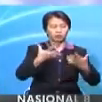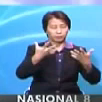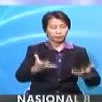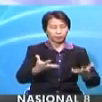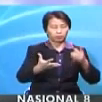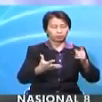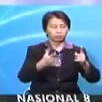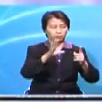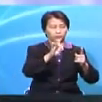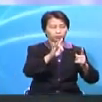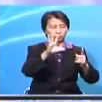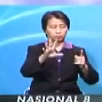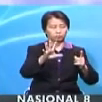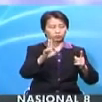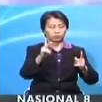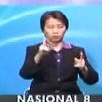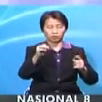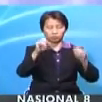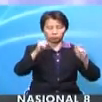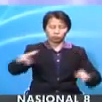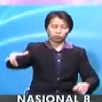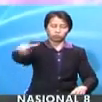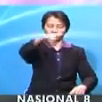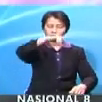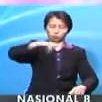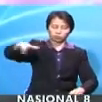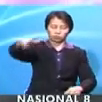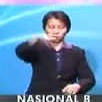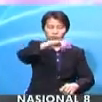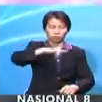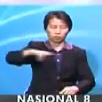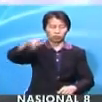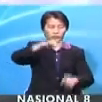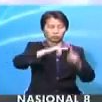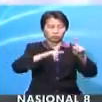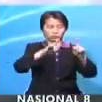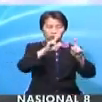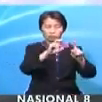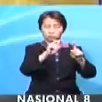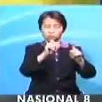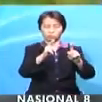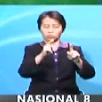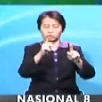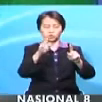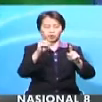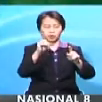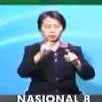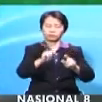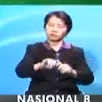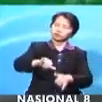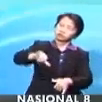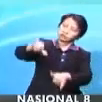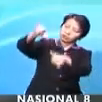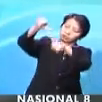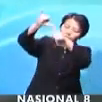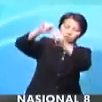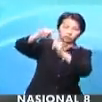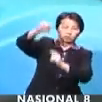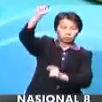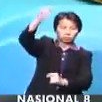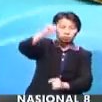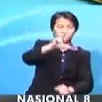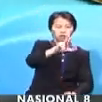185 kg mampu terbang sehingga jarak maksimum 100 KM dan mencapai ketinggian penerbangan maksimum